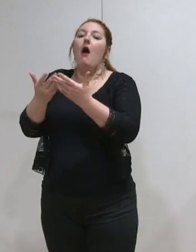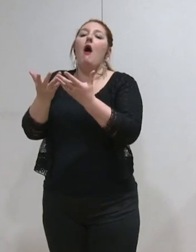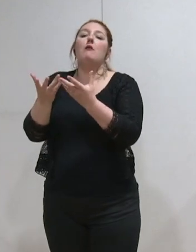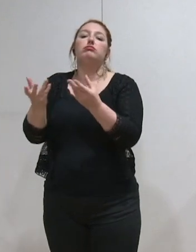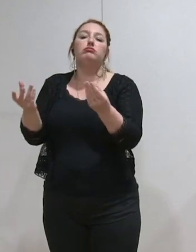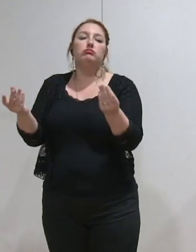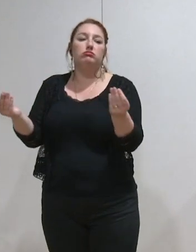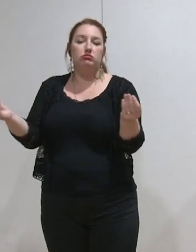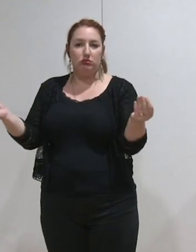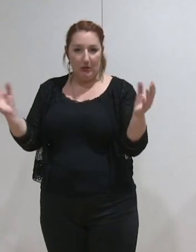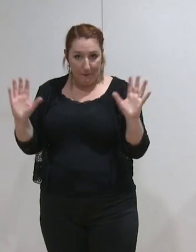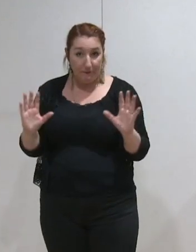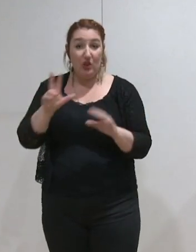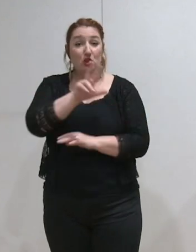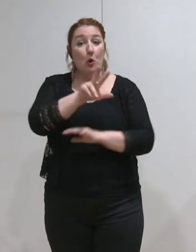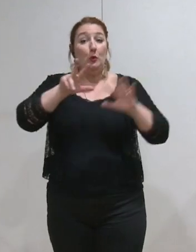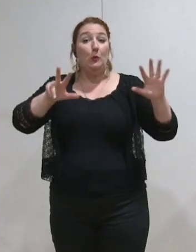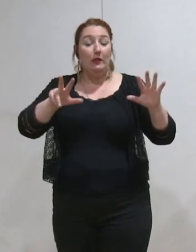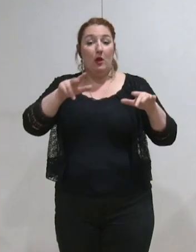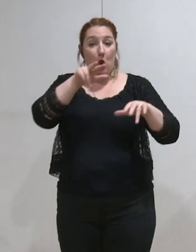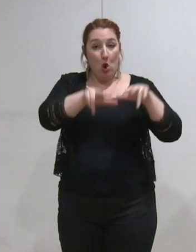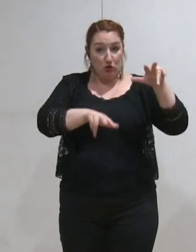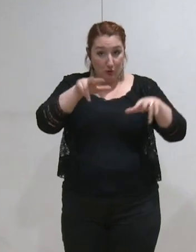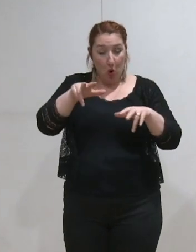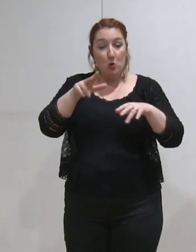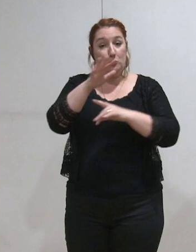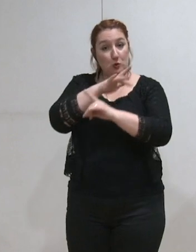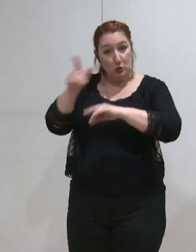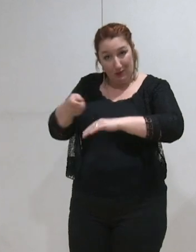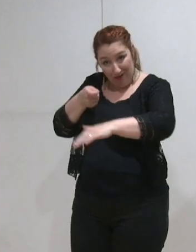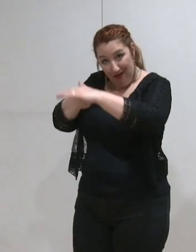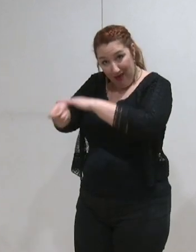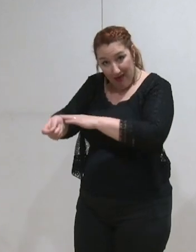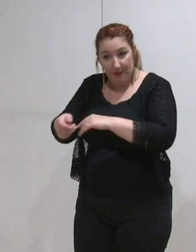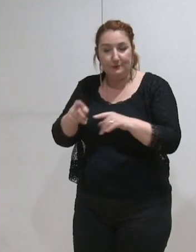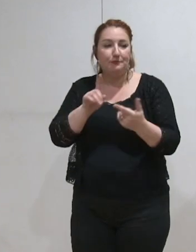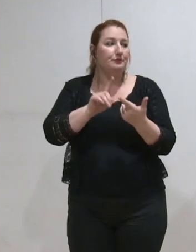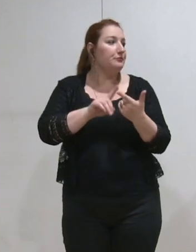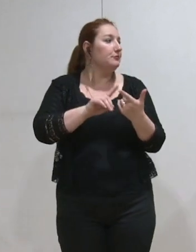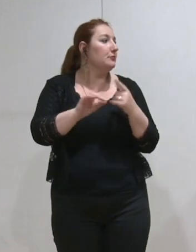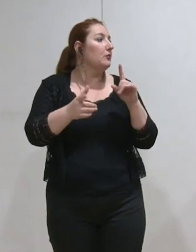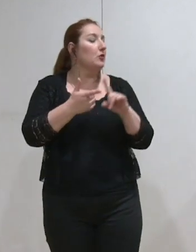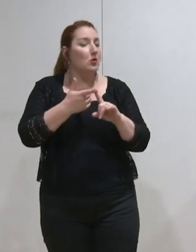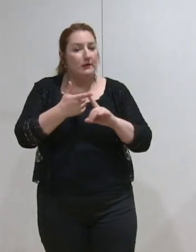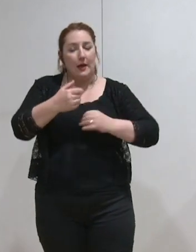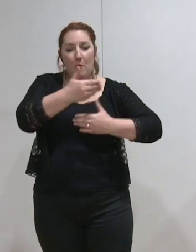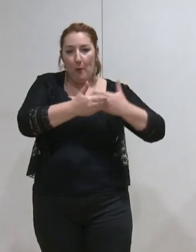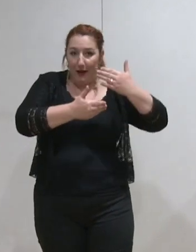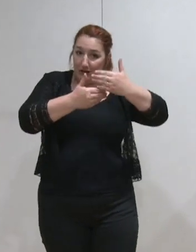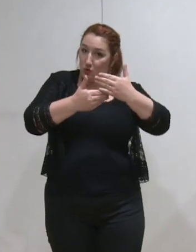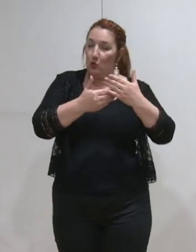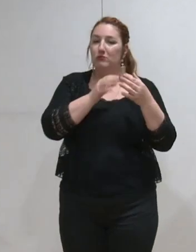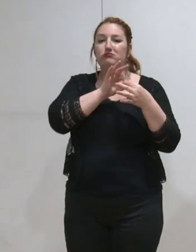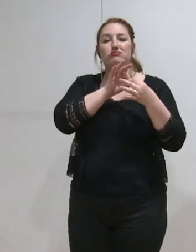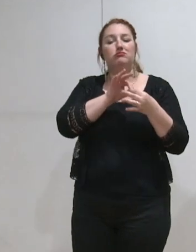sociaux qui sont donc aidés à travers cette délibération et puis une autre opération concernant Grenoble habitat avec 10 logements au